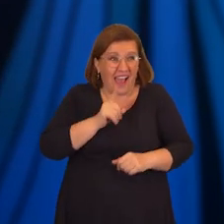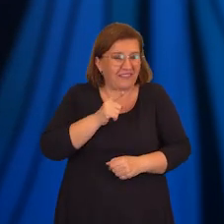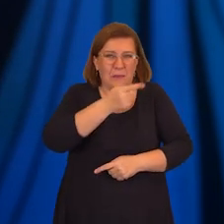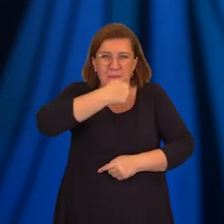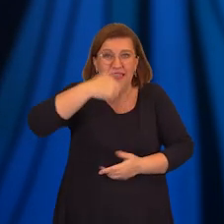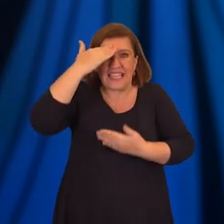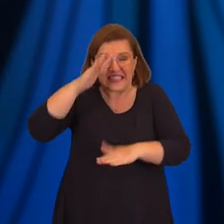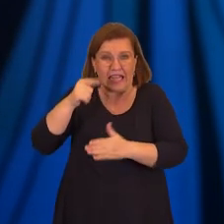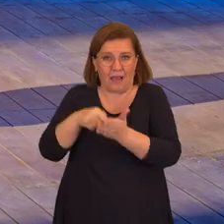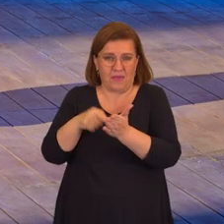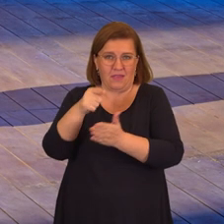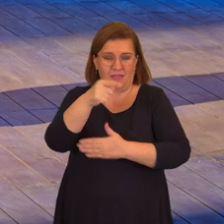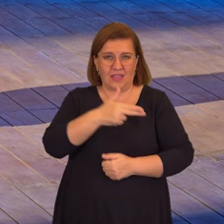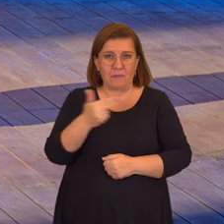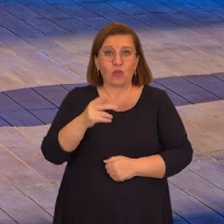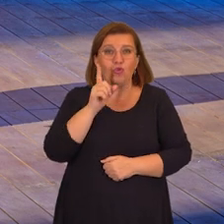śmierć wkroczy w jego życie?